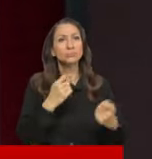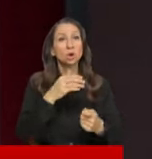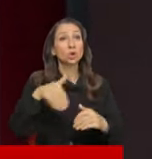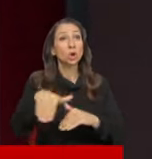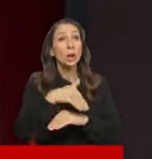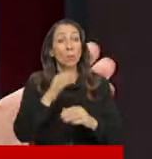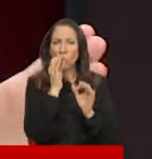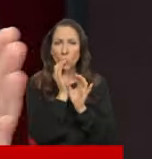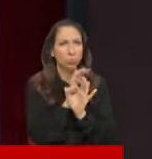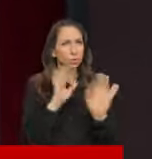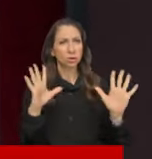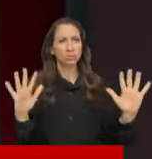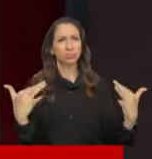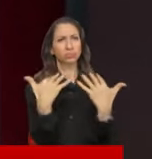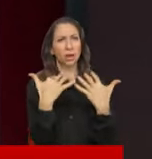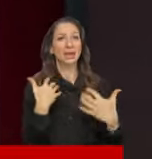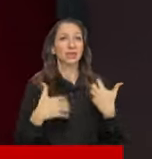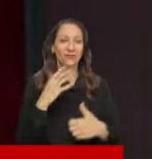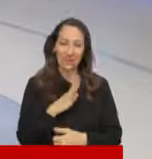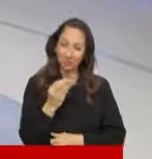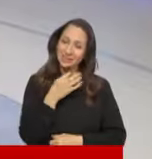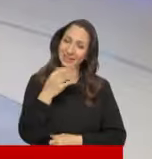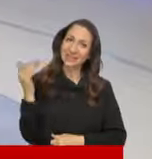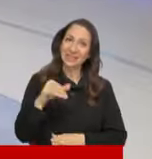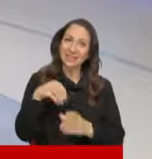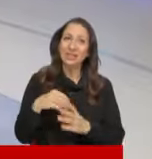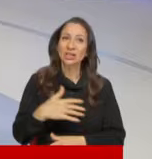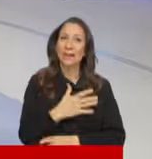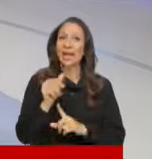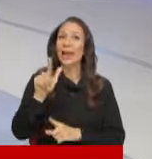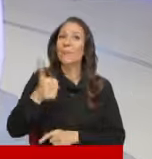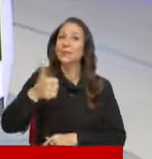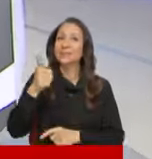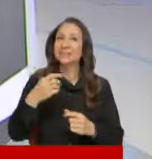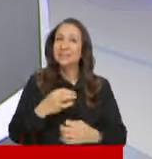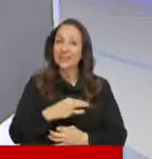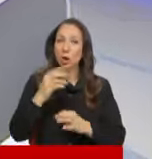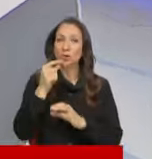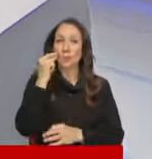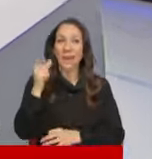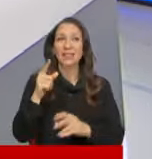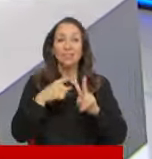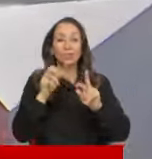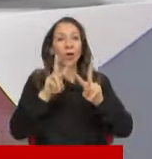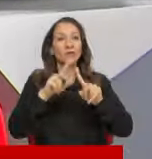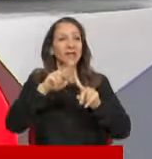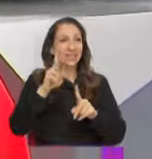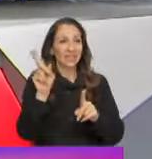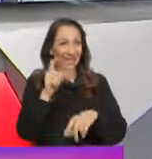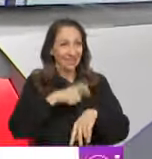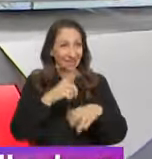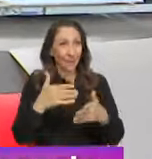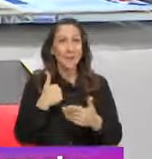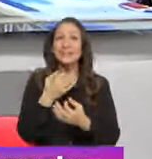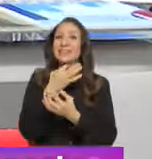sokakta müthiş bir coşku ve heyecan var efendim Teşekkür ederim çok sağ olun Cumhuriyet Halk Partisi İl Başkanı sayın Özgür Çelik nav ekranlarında çalar saatte